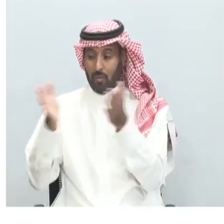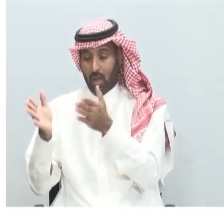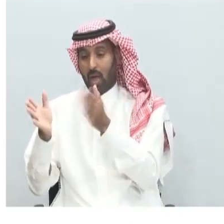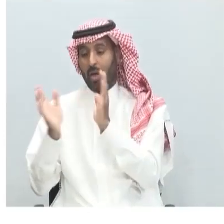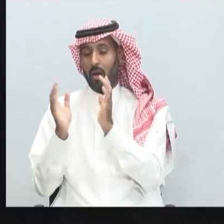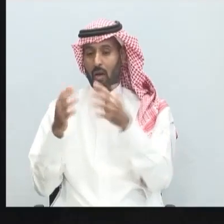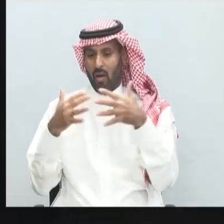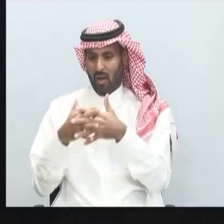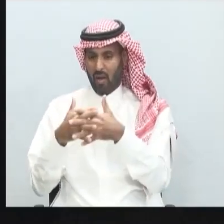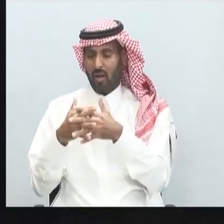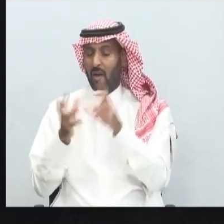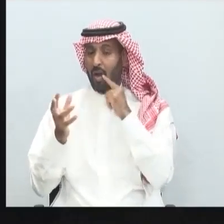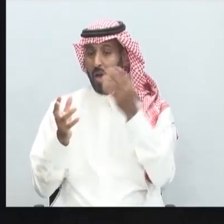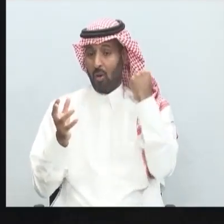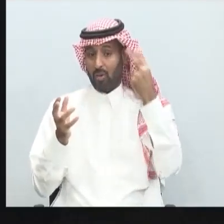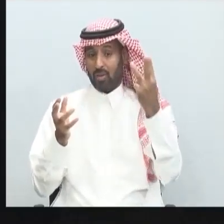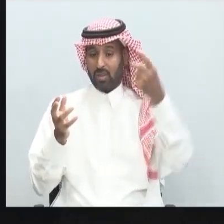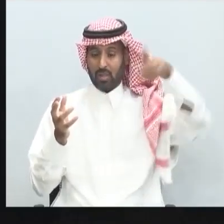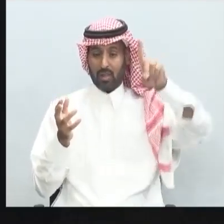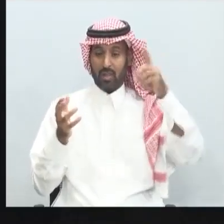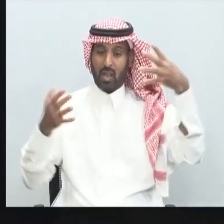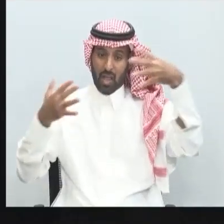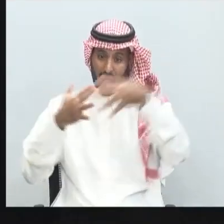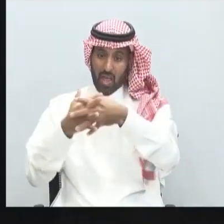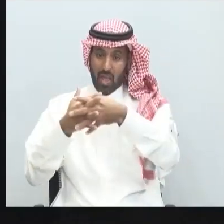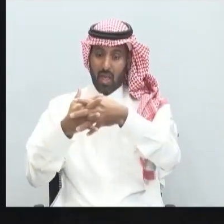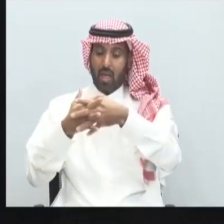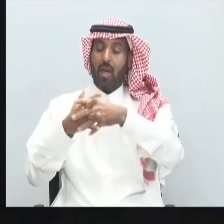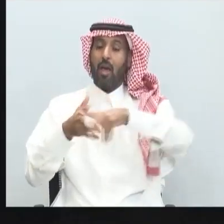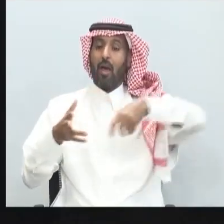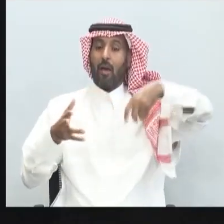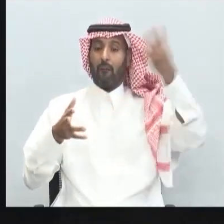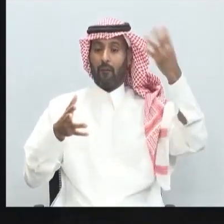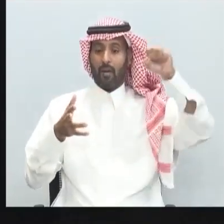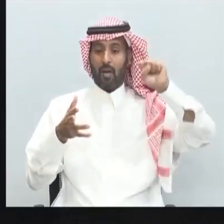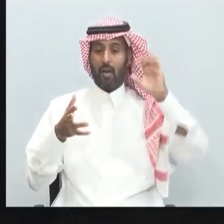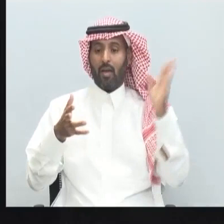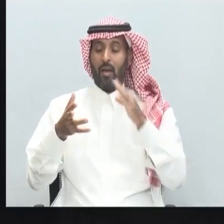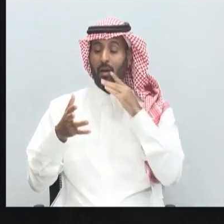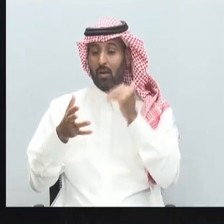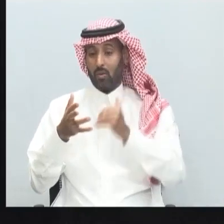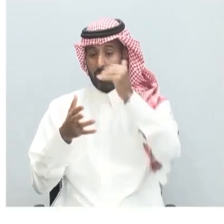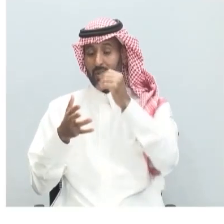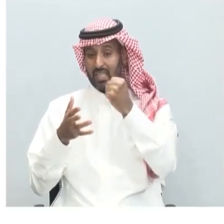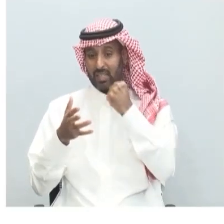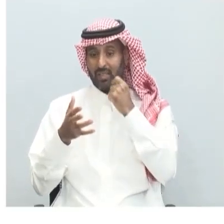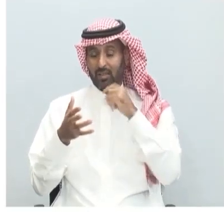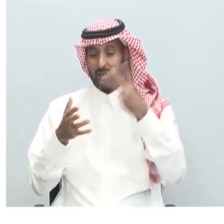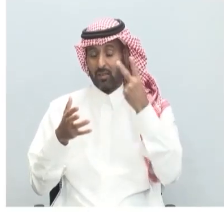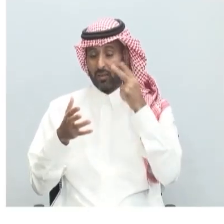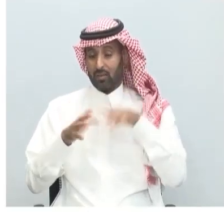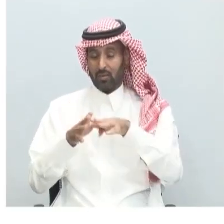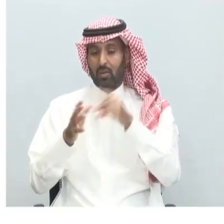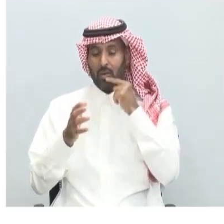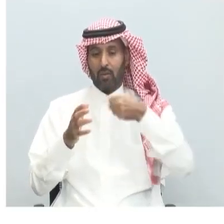مثل ما حدث قبل قليل ثري دي يتداخل مع الفور اس اذا تكون مستوى الطاقه الرئيسي والمستوى الثانوي